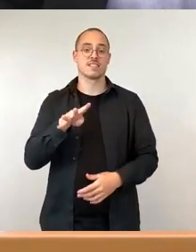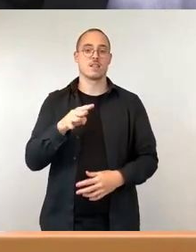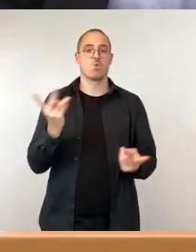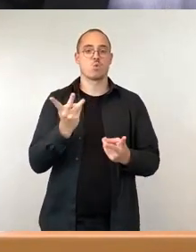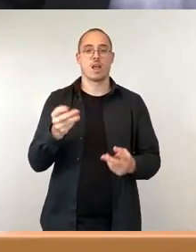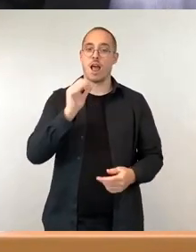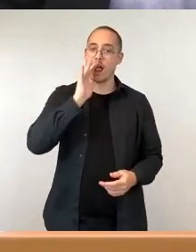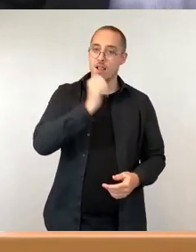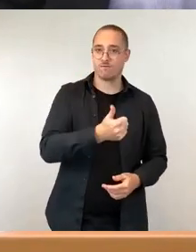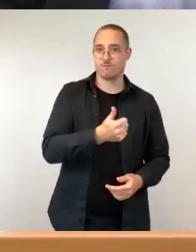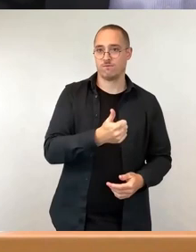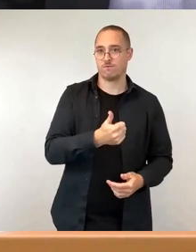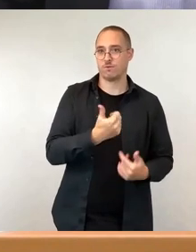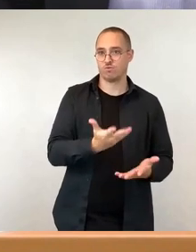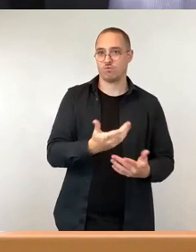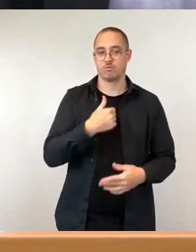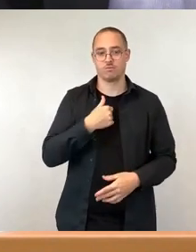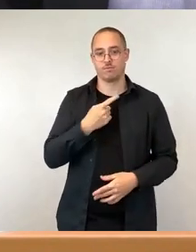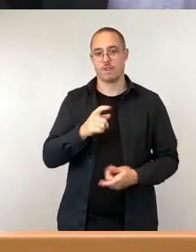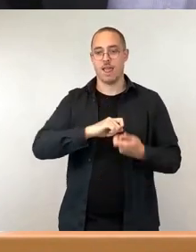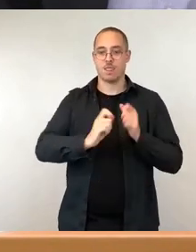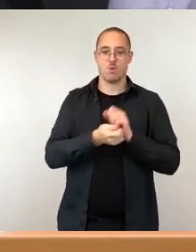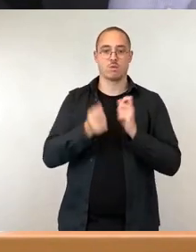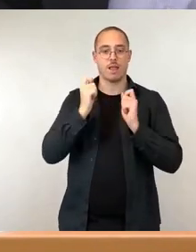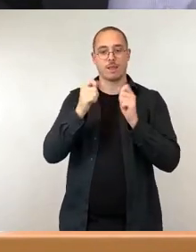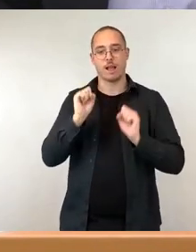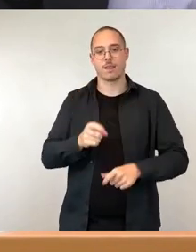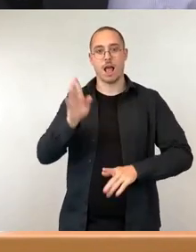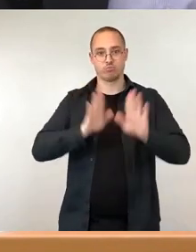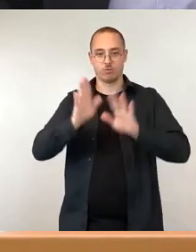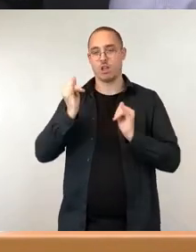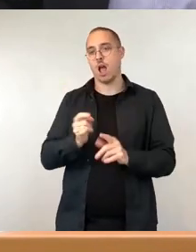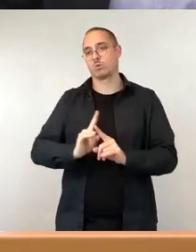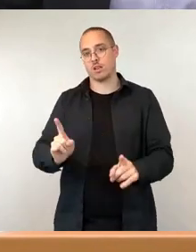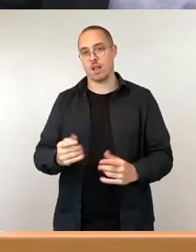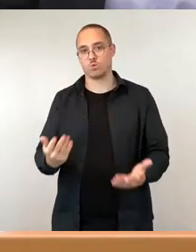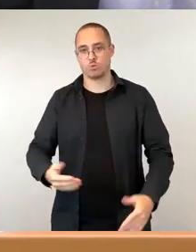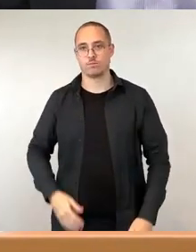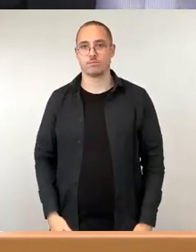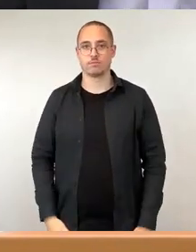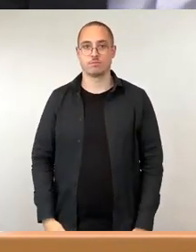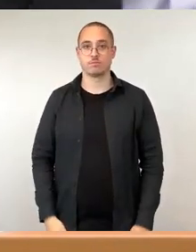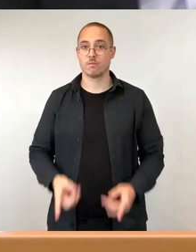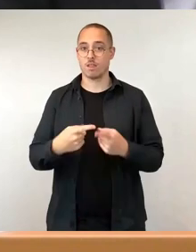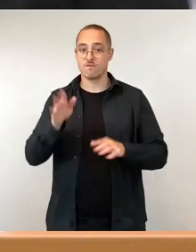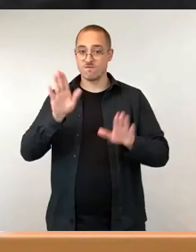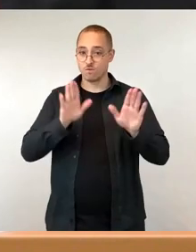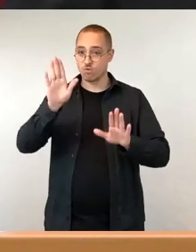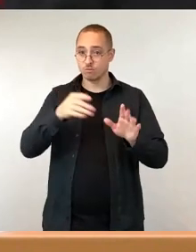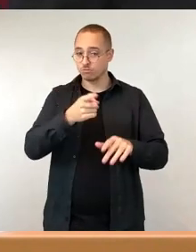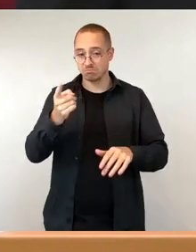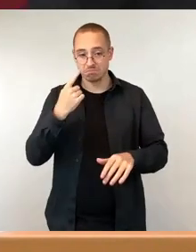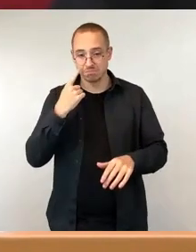Änderungsanträge von mir dann zur Abstimmung gebracht werden können. So, weitere Wortmeldungen sehe ich im Moment nicht. Dann würde